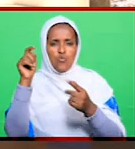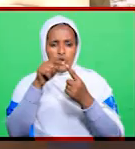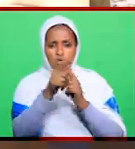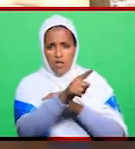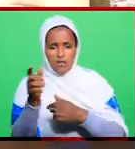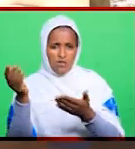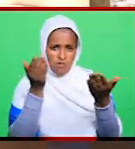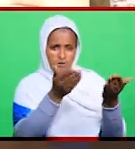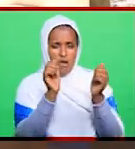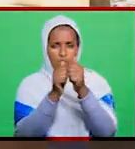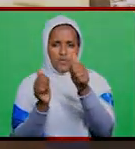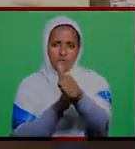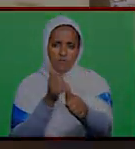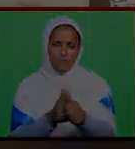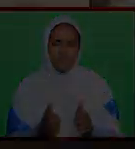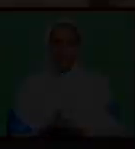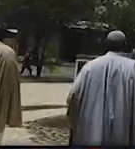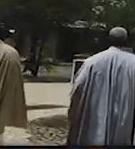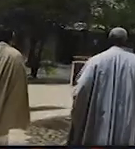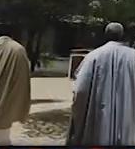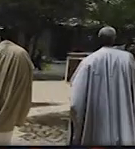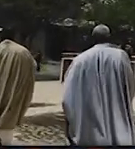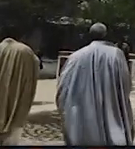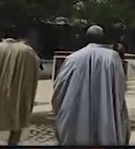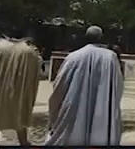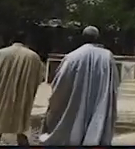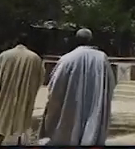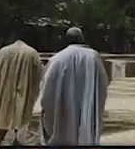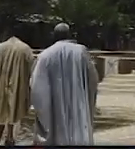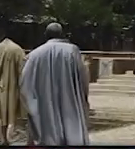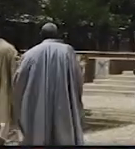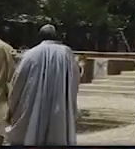የተመለከተ መሰናዶ ነው ወደ እናንተ የምናደርሰው። አብረን እንከታተል።